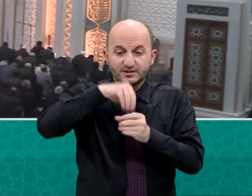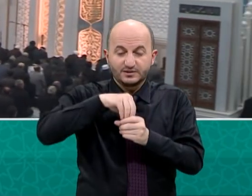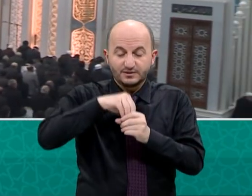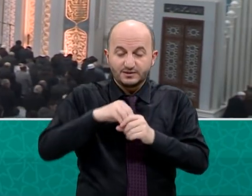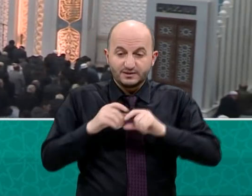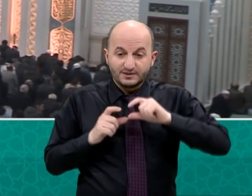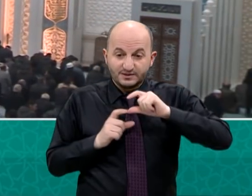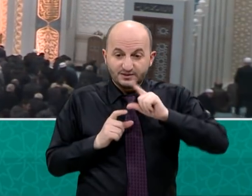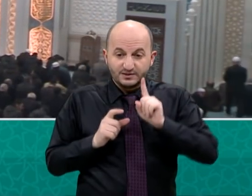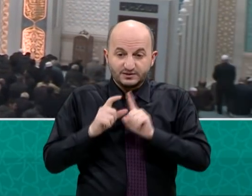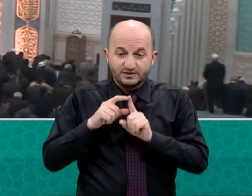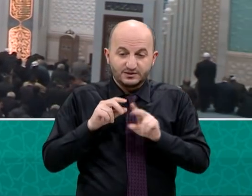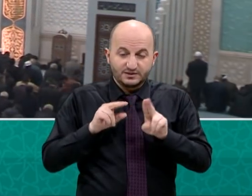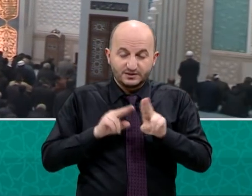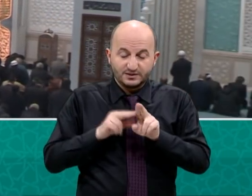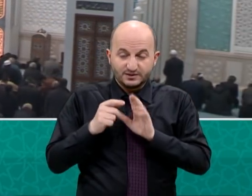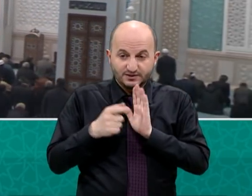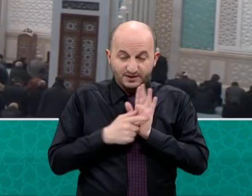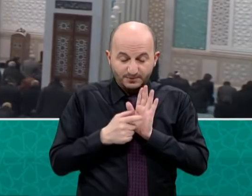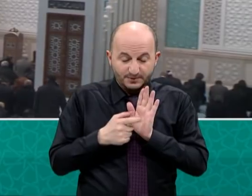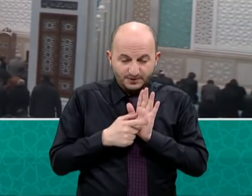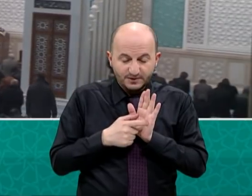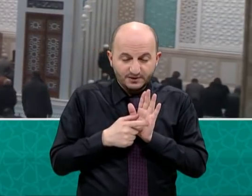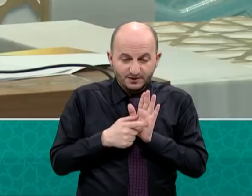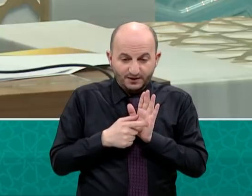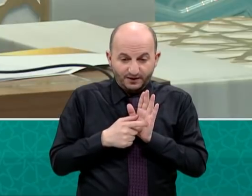kademe sıdkın diye ifade ediyor.